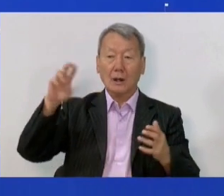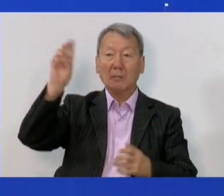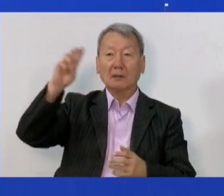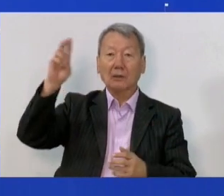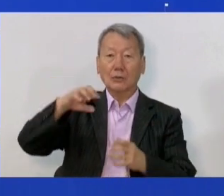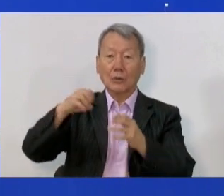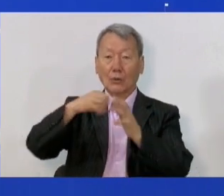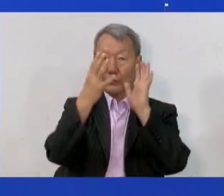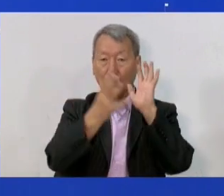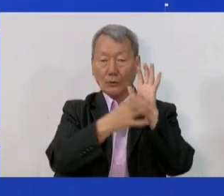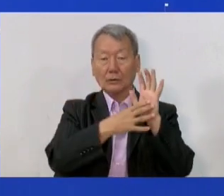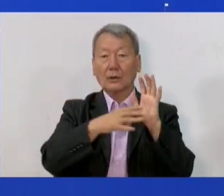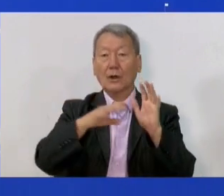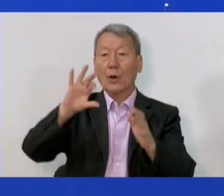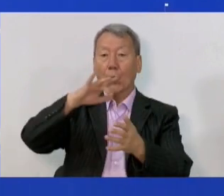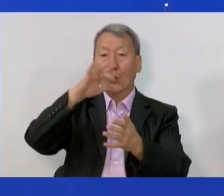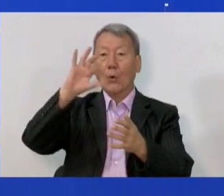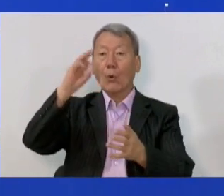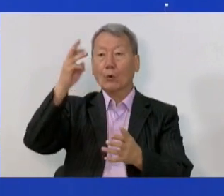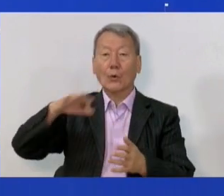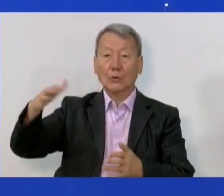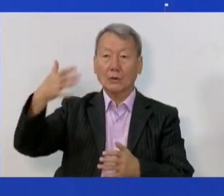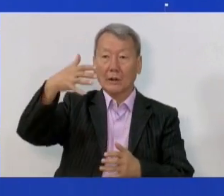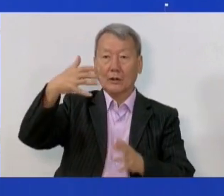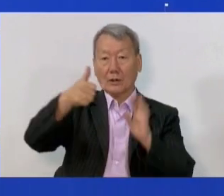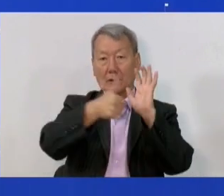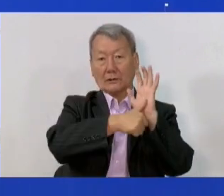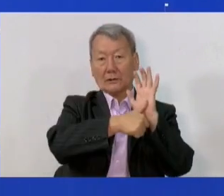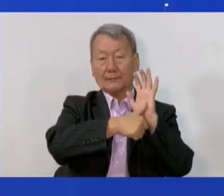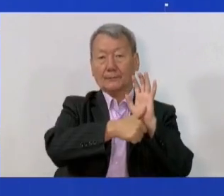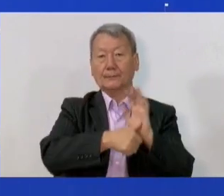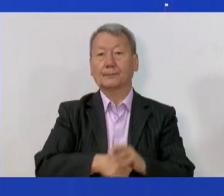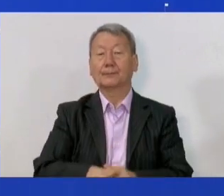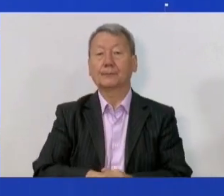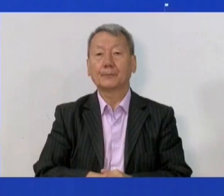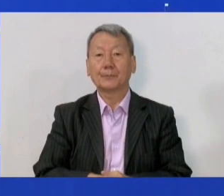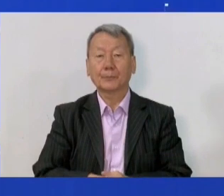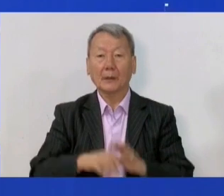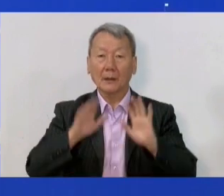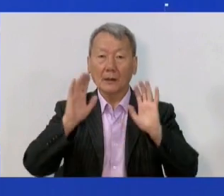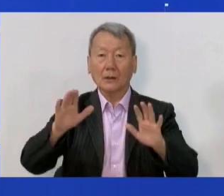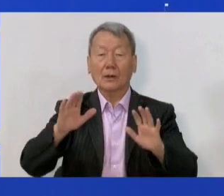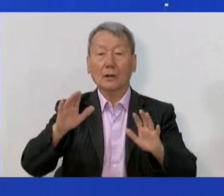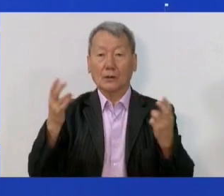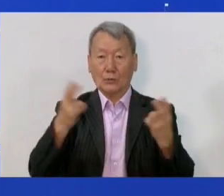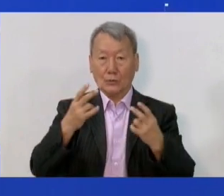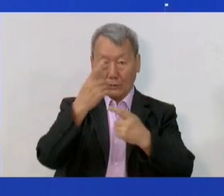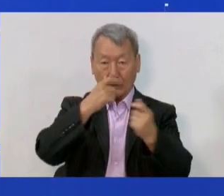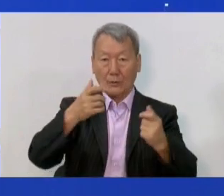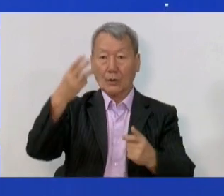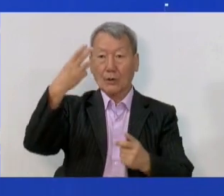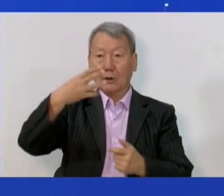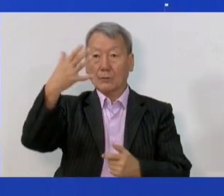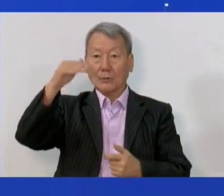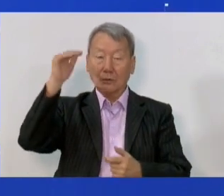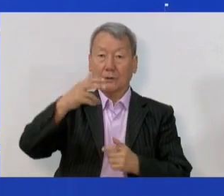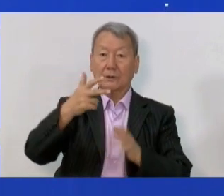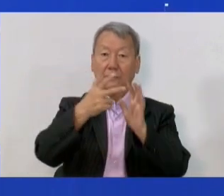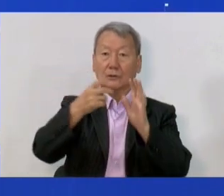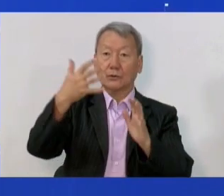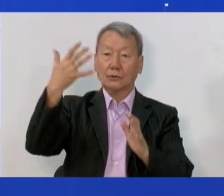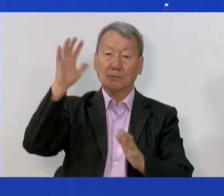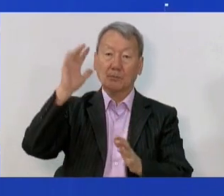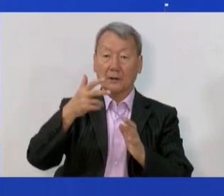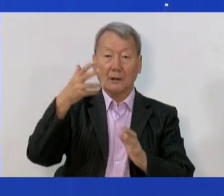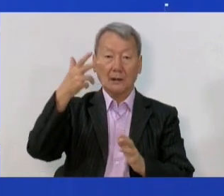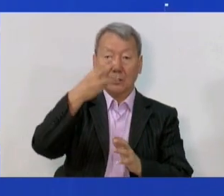облысында 19, Ош облысында 56 ұчыр. Жалпылау айтқанда 35805